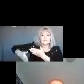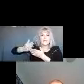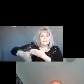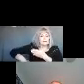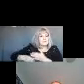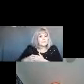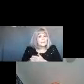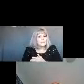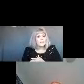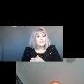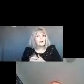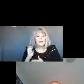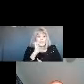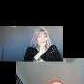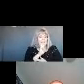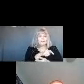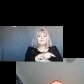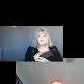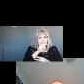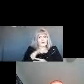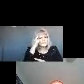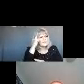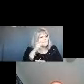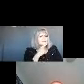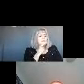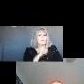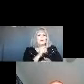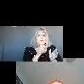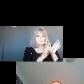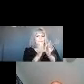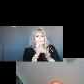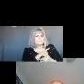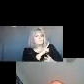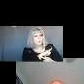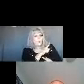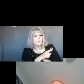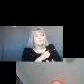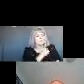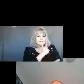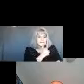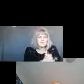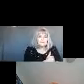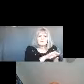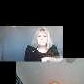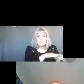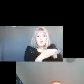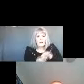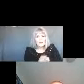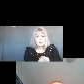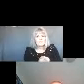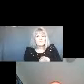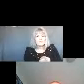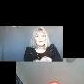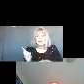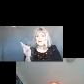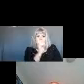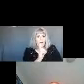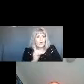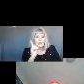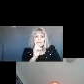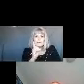aan God se regterhand gaan sit. En ons weet uit van Jesus gepraat, want hy is dood en hy is begrawe. Ja, hy het mos gesê,